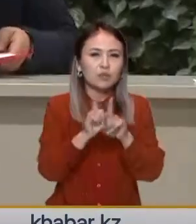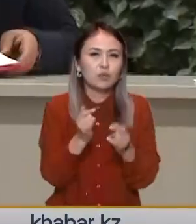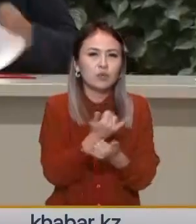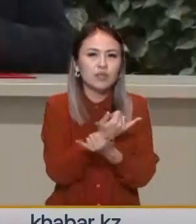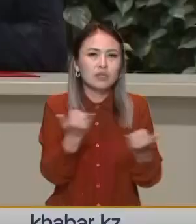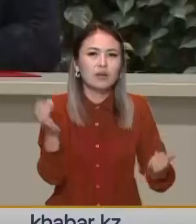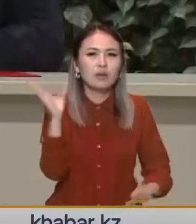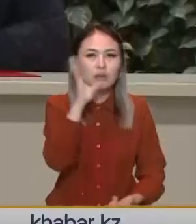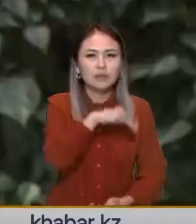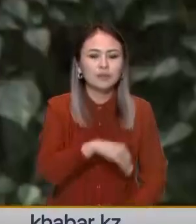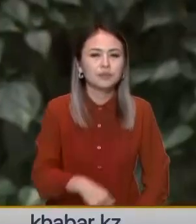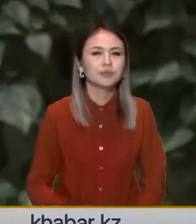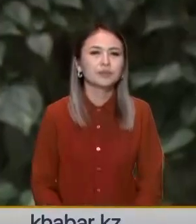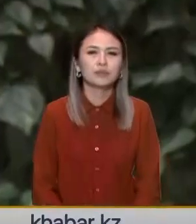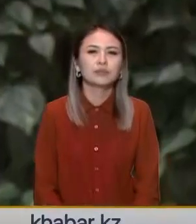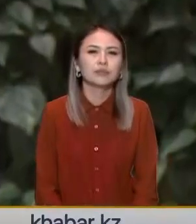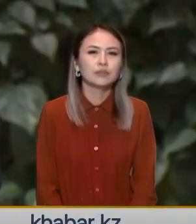тәжірибелерімен де бөлісе алады.